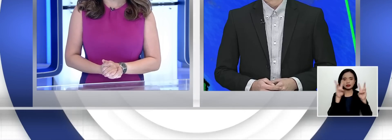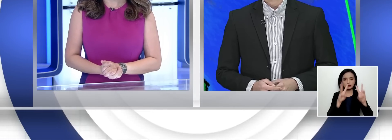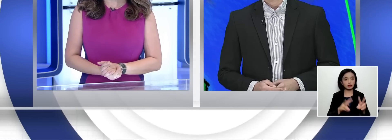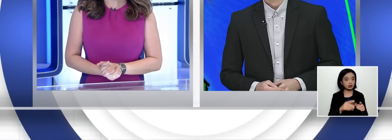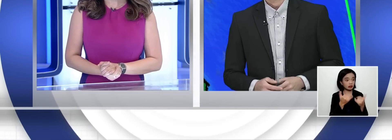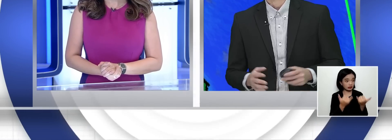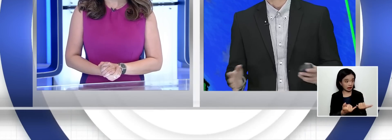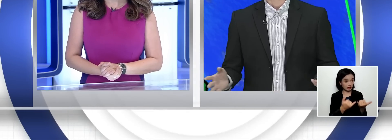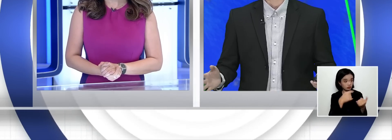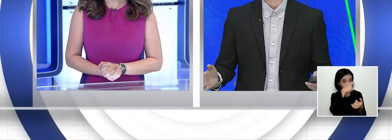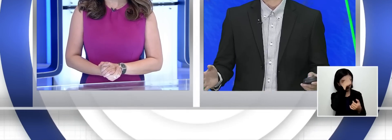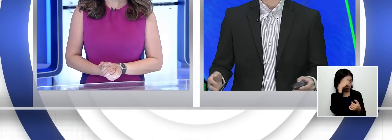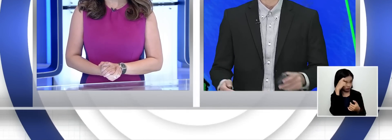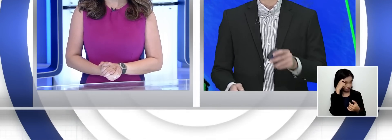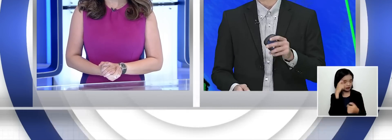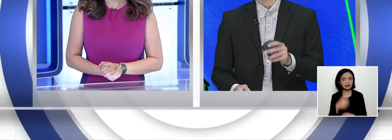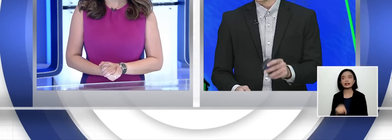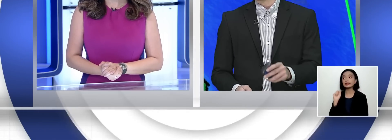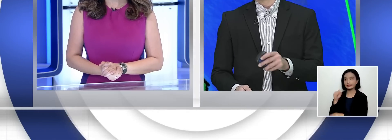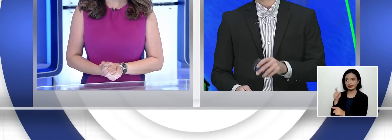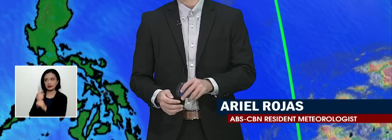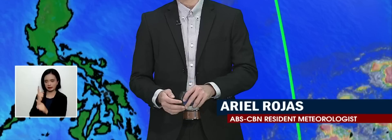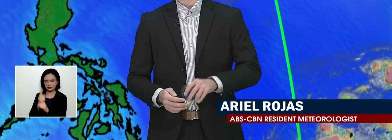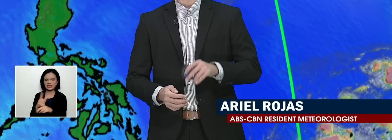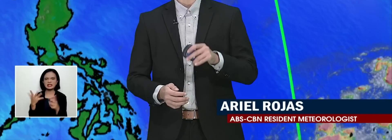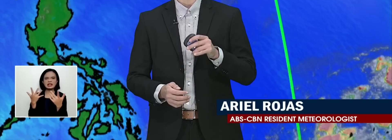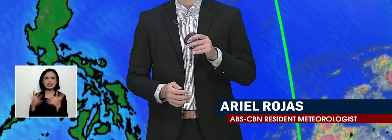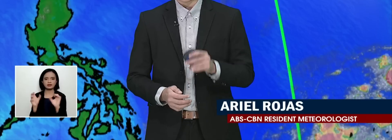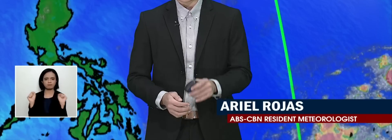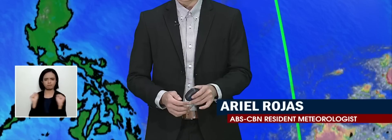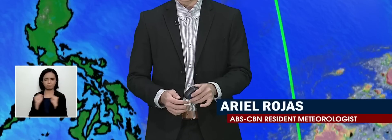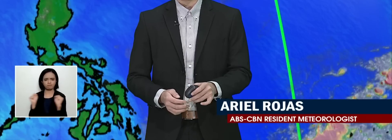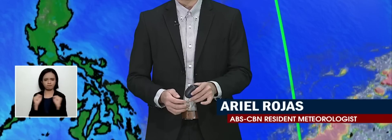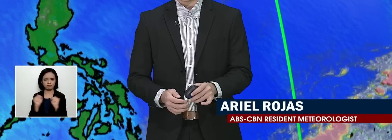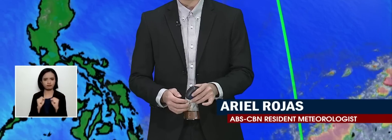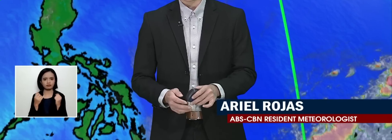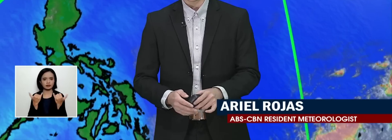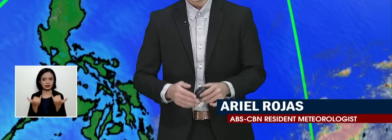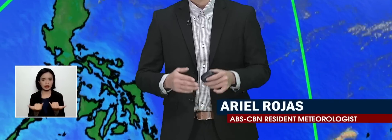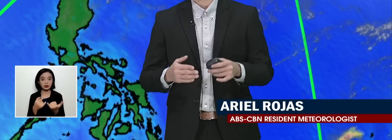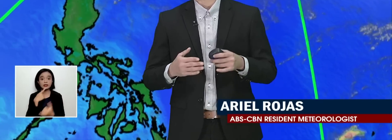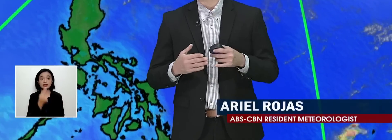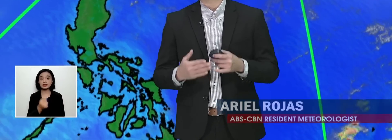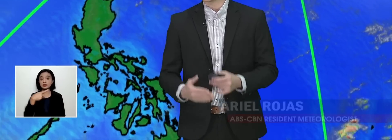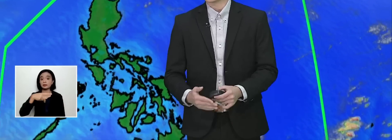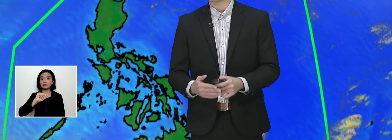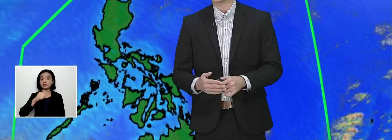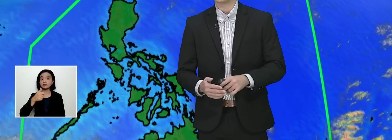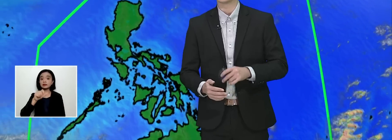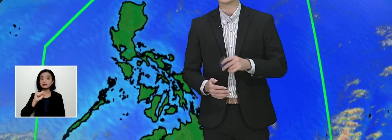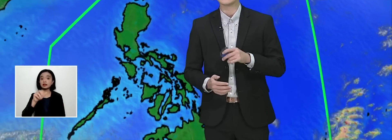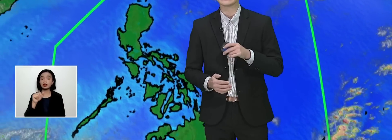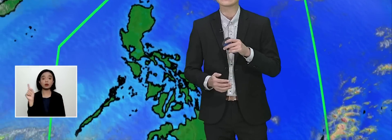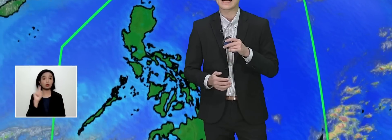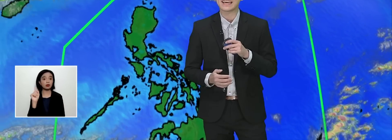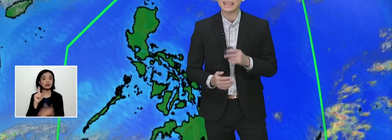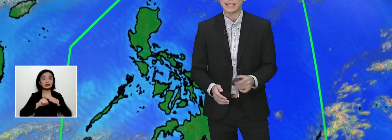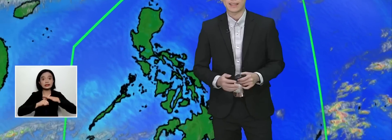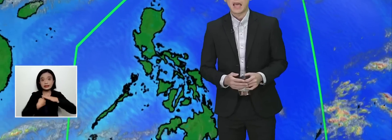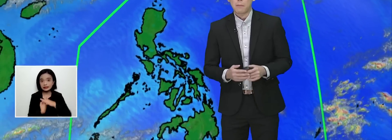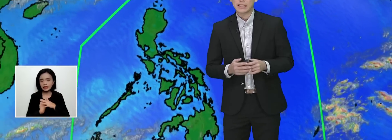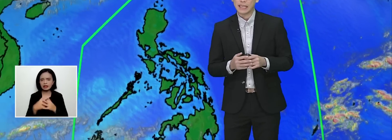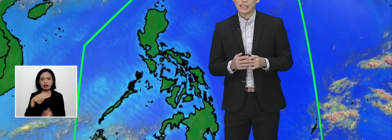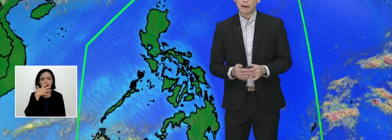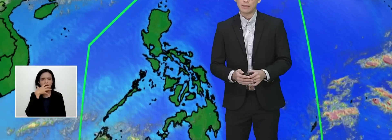ba? Karen, tama. Tapos na ang amihan at opisyal ng direktora ng pag-asa na nagsimula na ang panahon ng